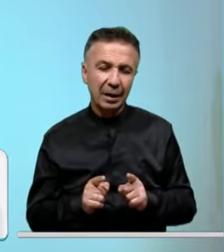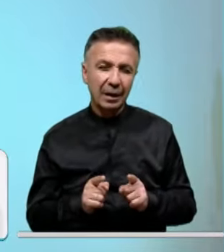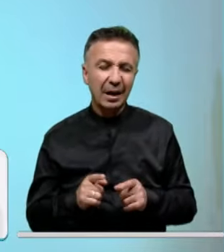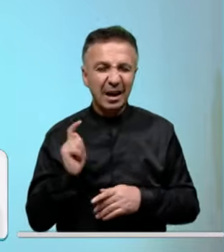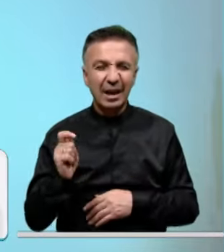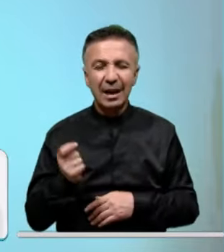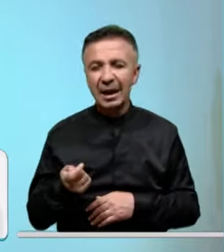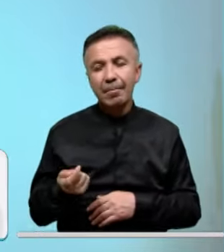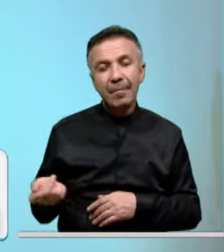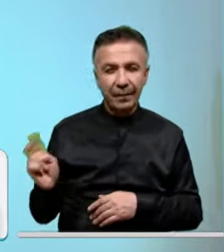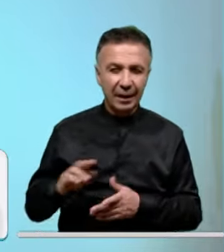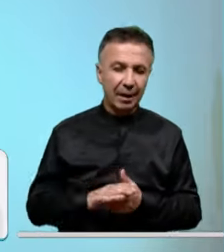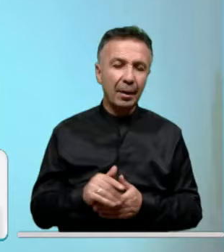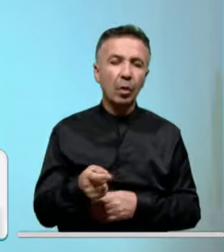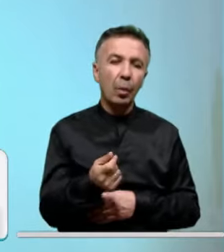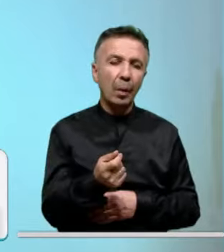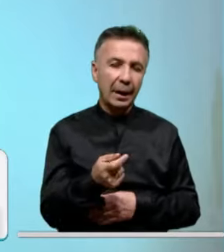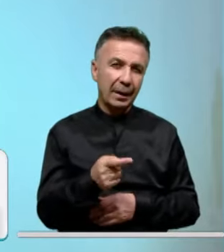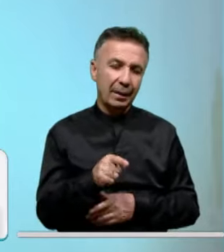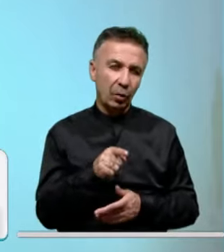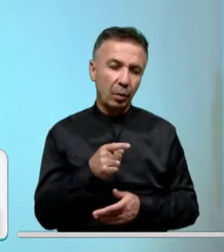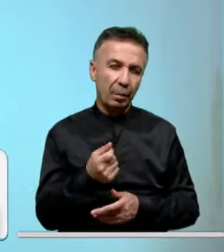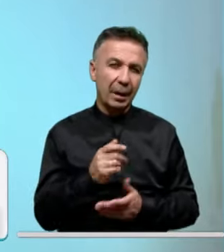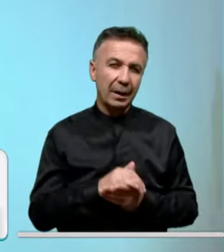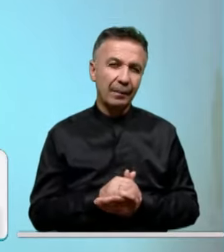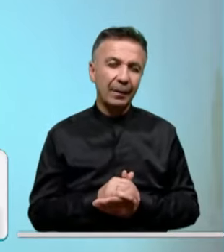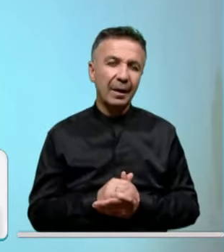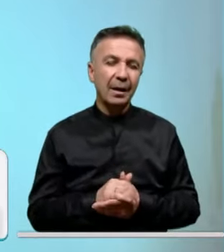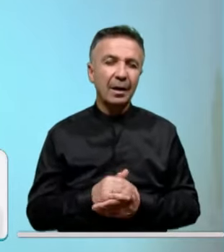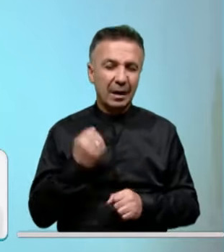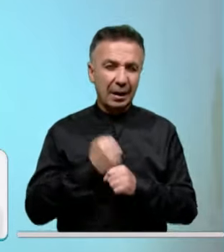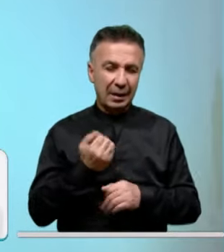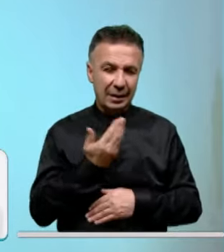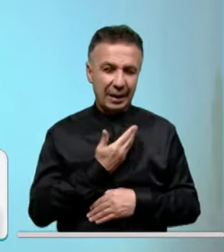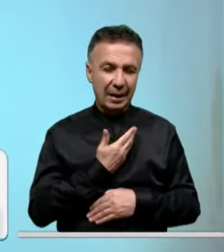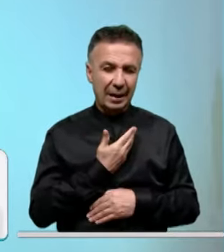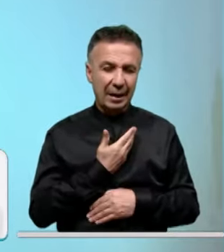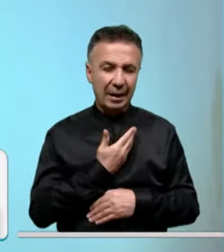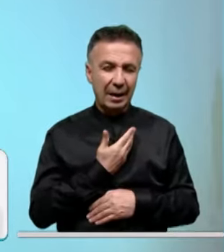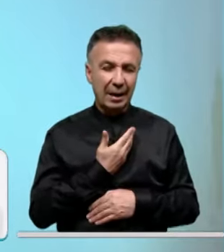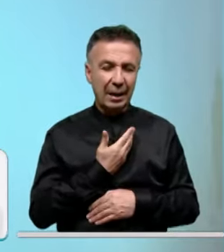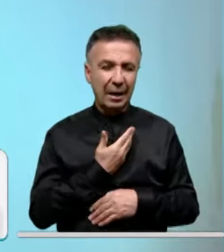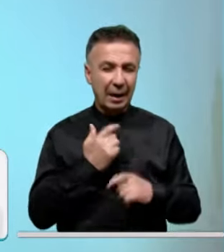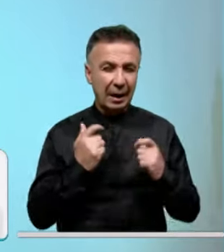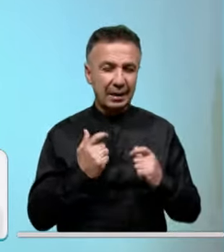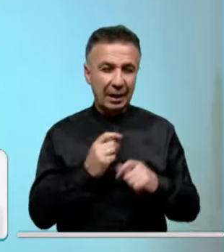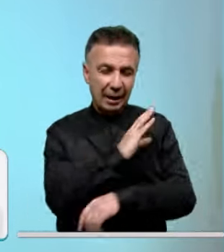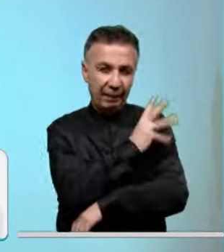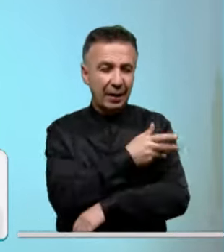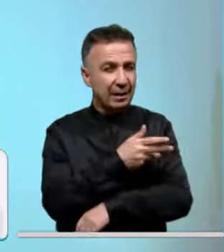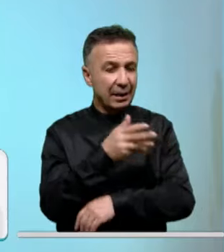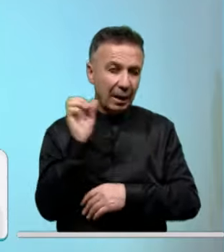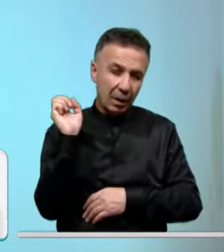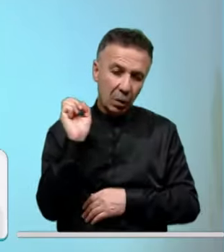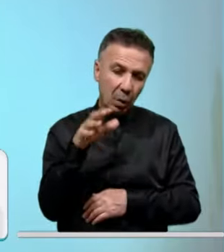eylesin. Ve ben o meblağı Gazze'ye gönderdim. Allah rahmet eylesin. Bakın,